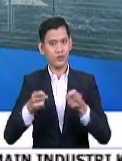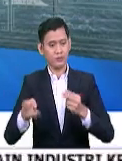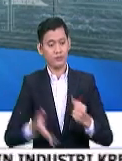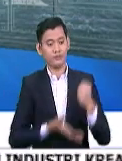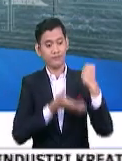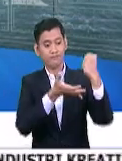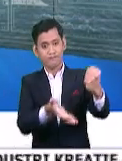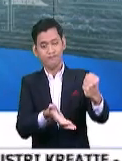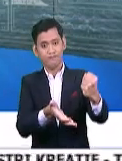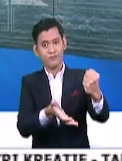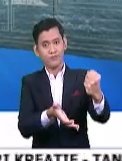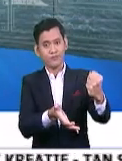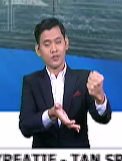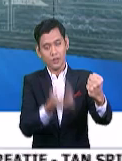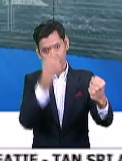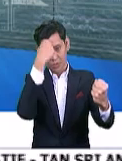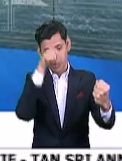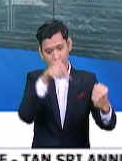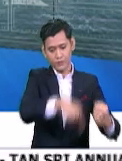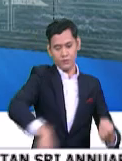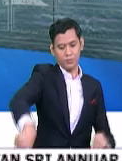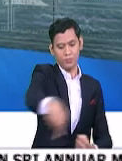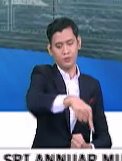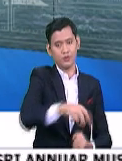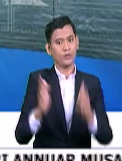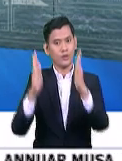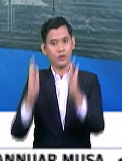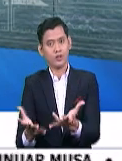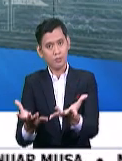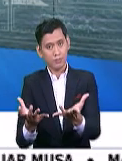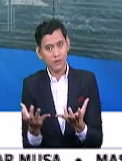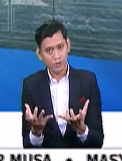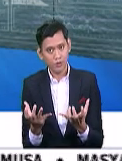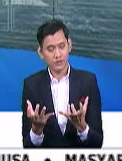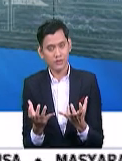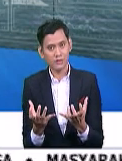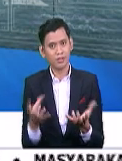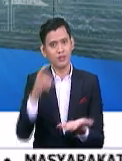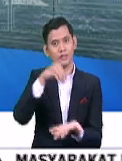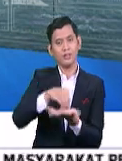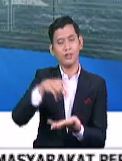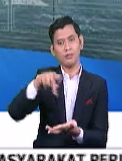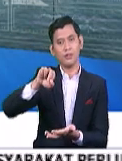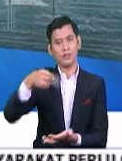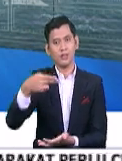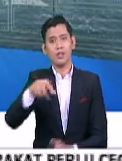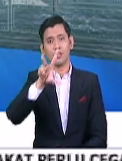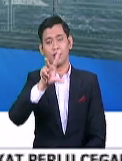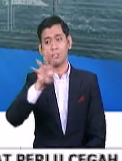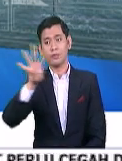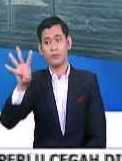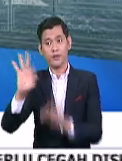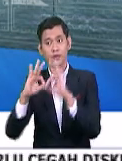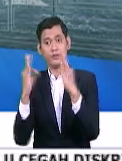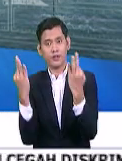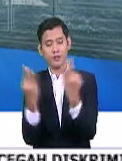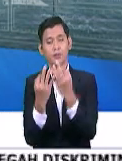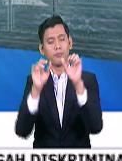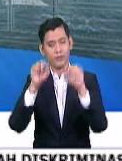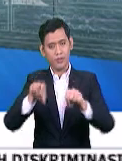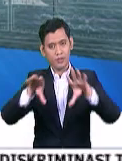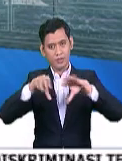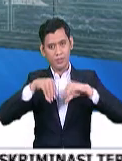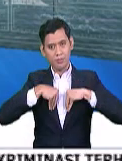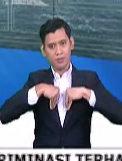bantuan secara terus kepada golongan memerlukan didn't Pauh lebih 34 keluarga layak menerima bantuan